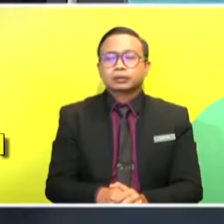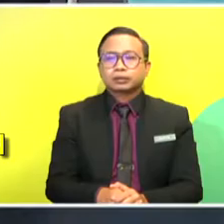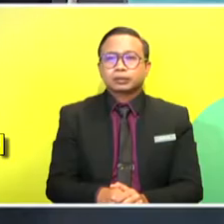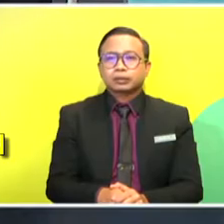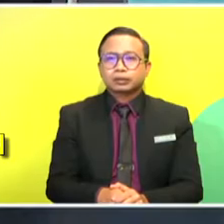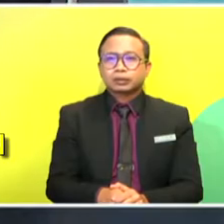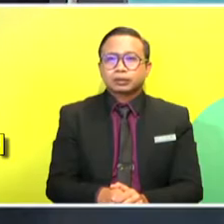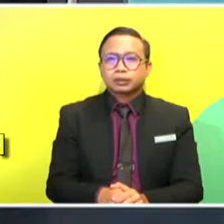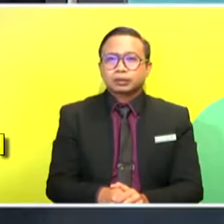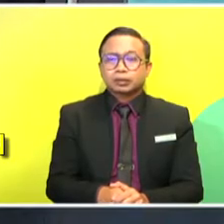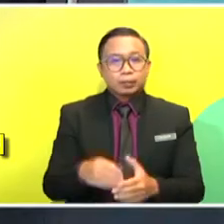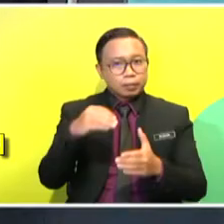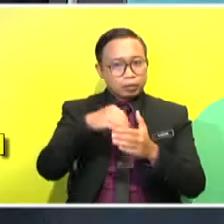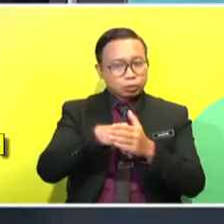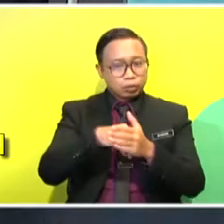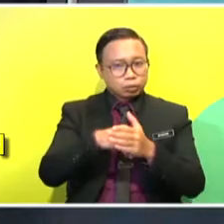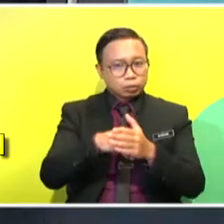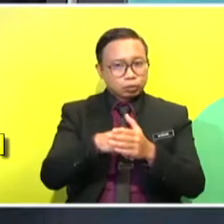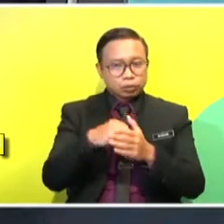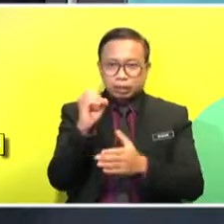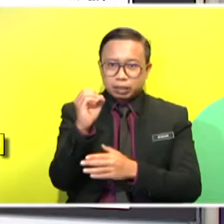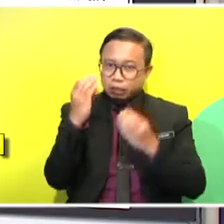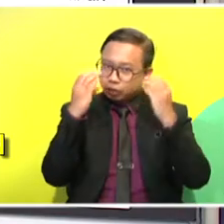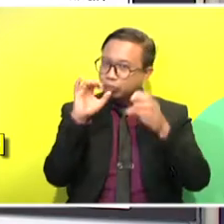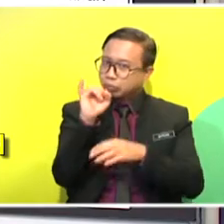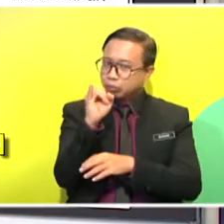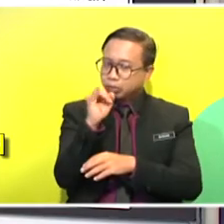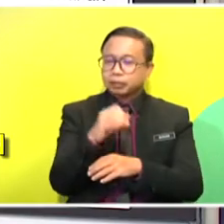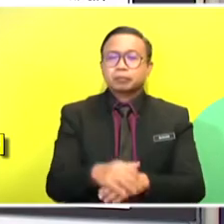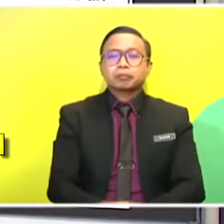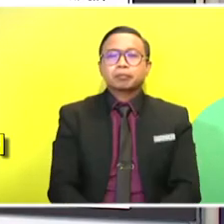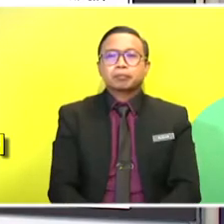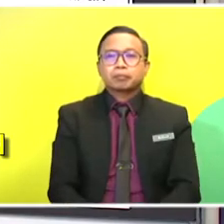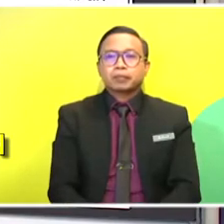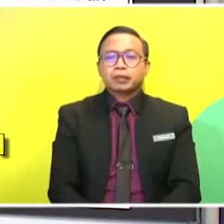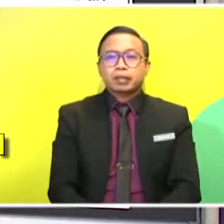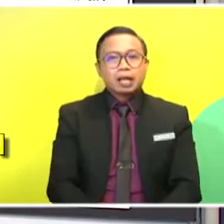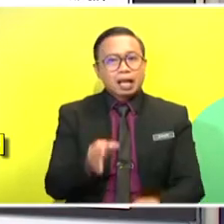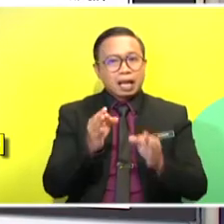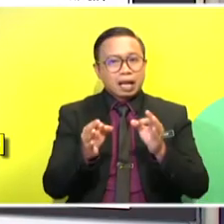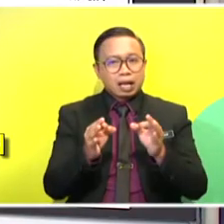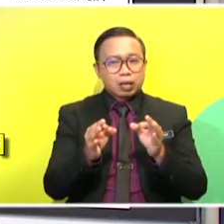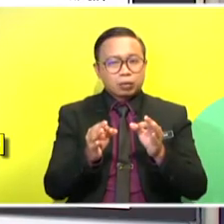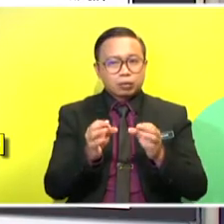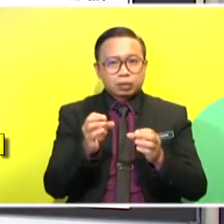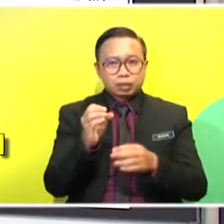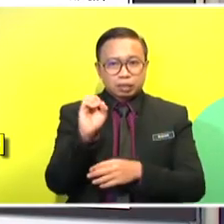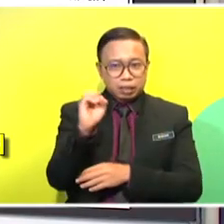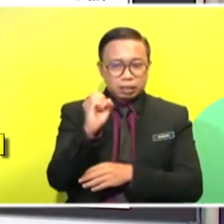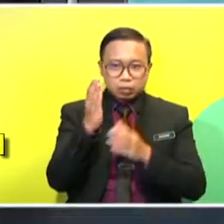betul. Papan tanda. Kita tidak dibenarkan masuk sekiranya tidak diberi keizinan, betul